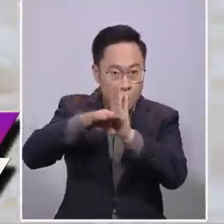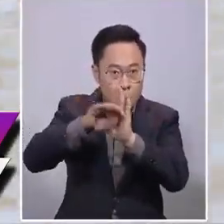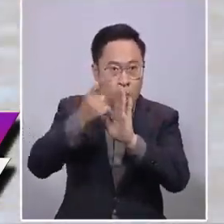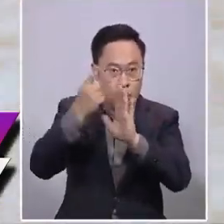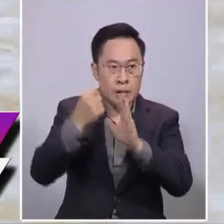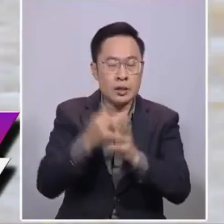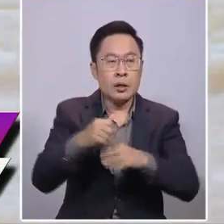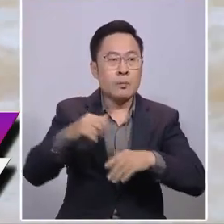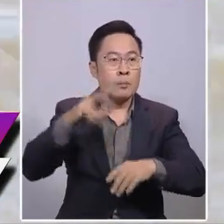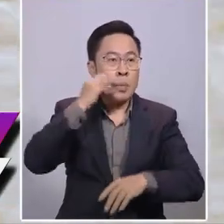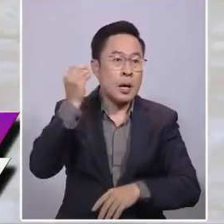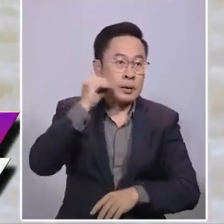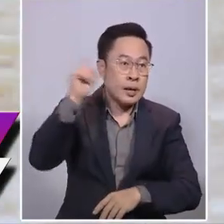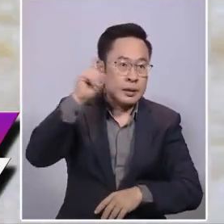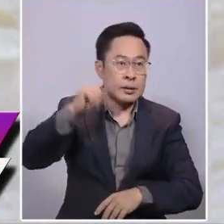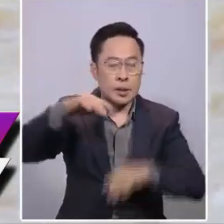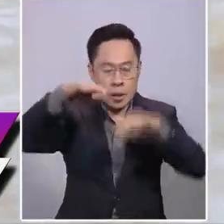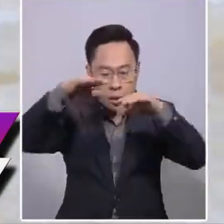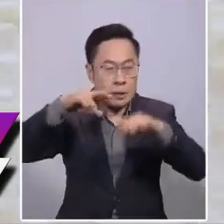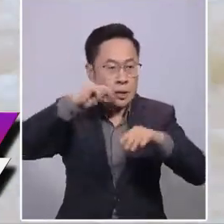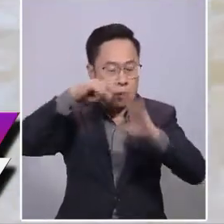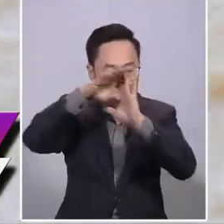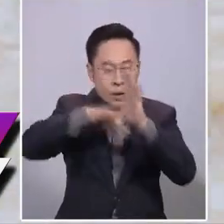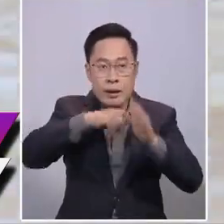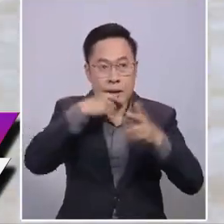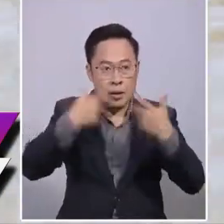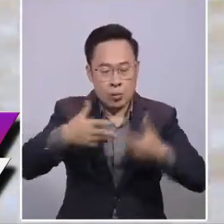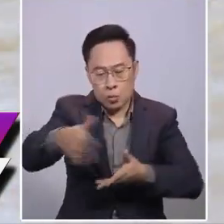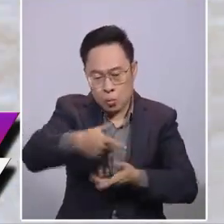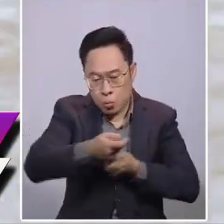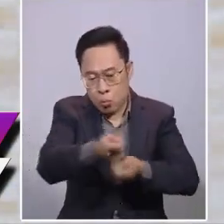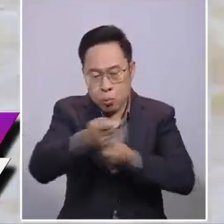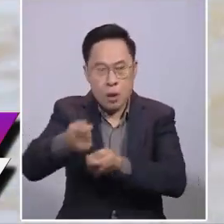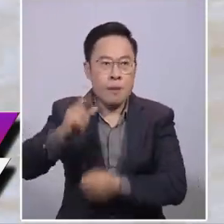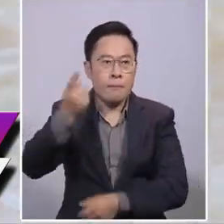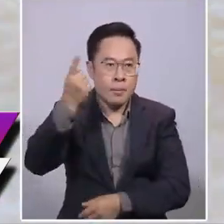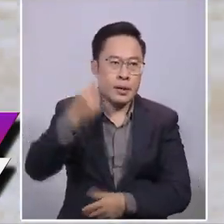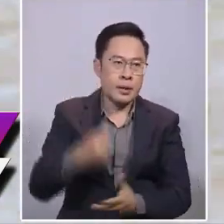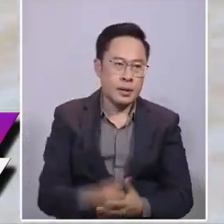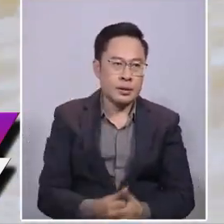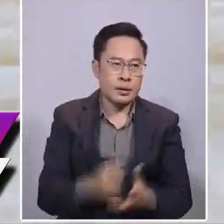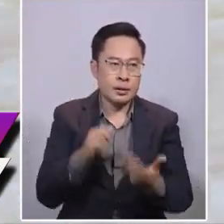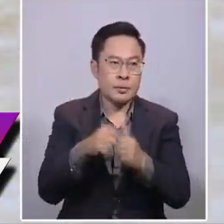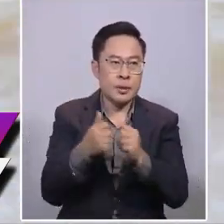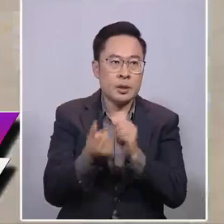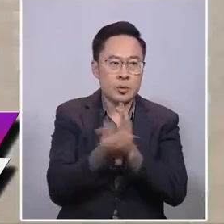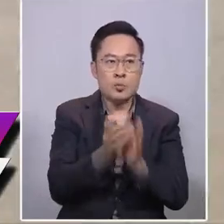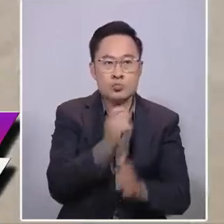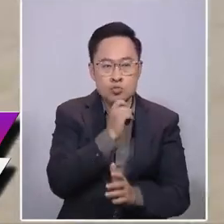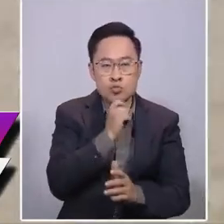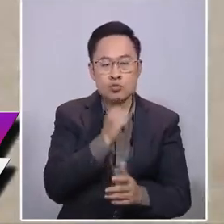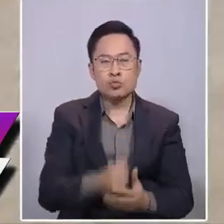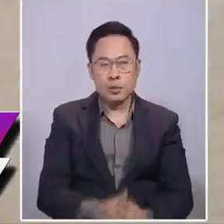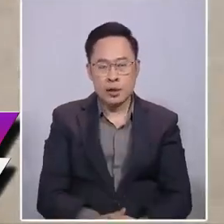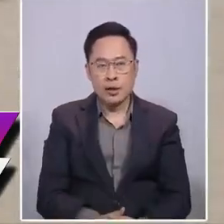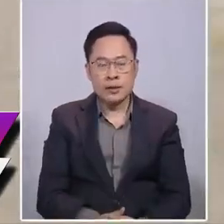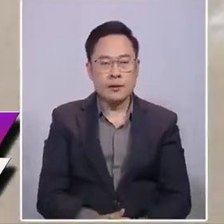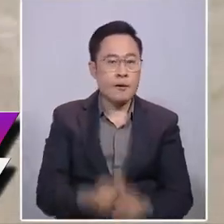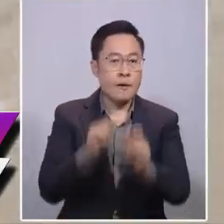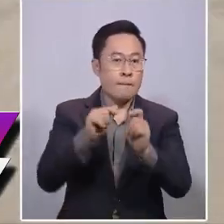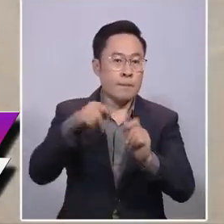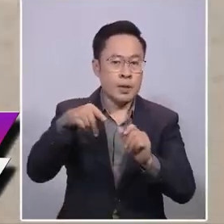กลับเข้าไปในบ้านของตัวเองทำความสะอาดแล้วนะครับแต่ทั้งนี้ก็ยังมีน้ำท่วมที่ลุ่มของอำเภอเมืองอำเภอควนขนุนและก็อำเภอปาก